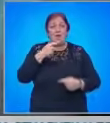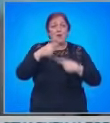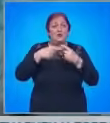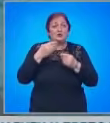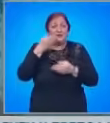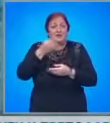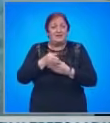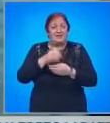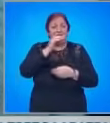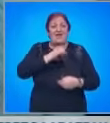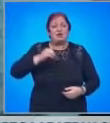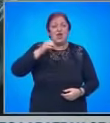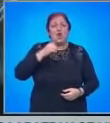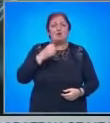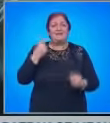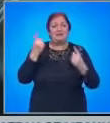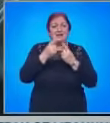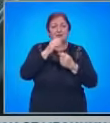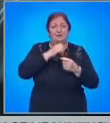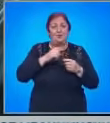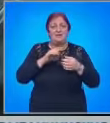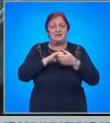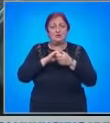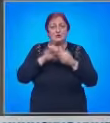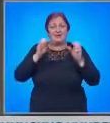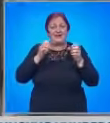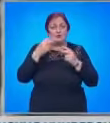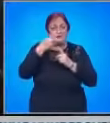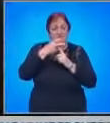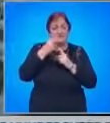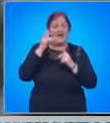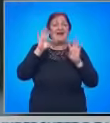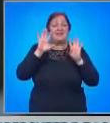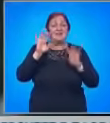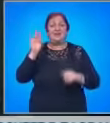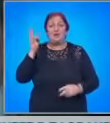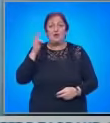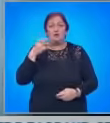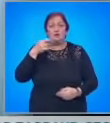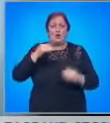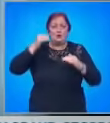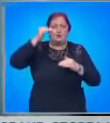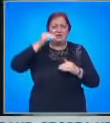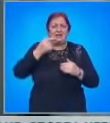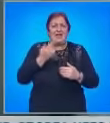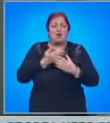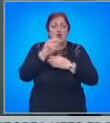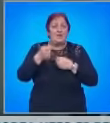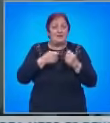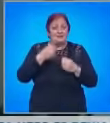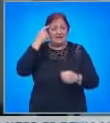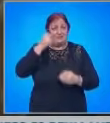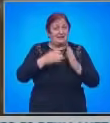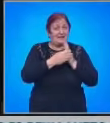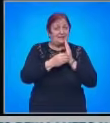ще бъде представена на ежегодната среща на Европейския съюз за радио и телевизия на 9 ноември. Хитовият сериал е с потенциал да достигне нови пазари, смятат